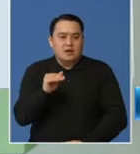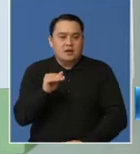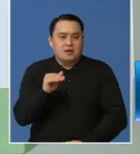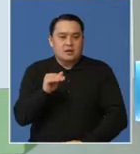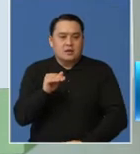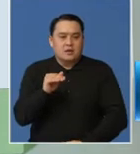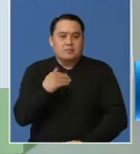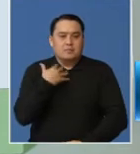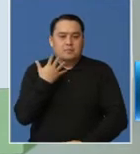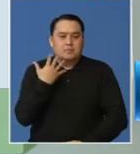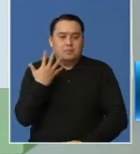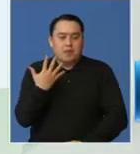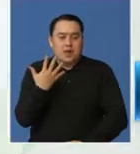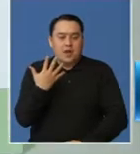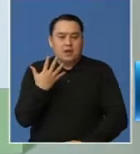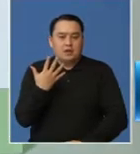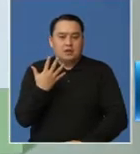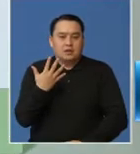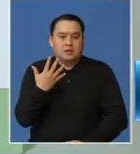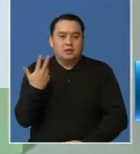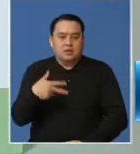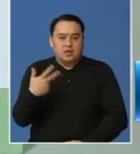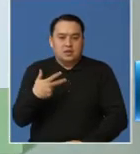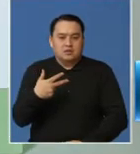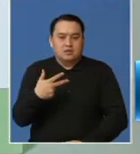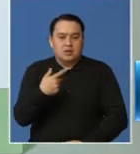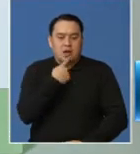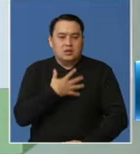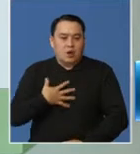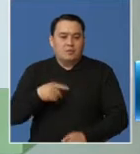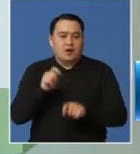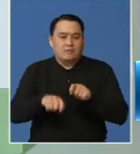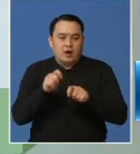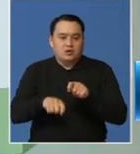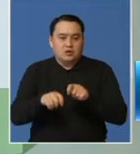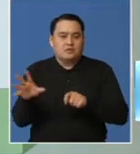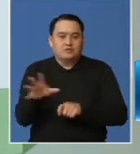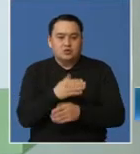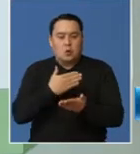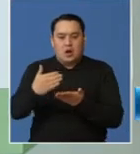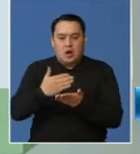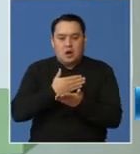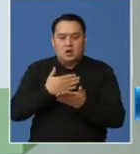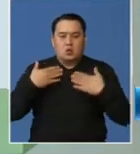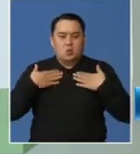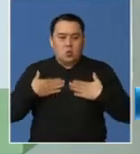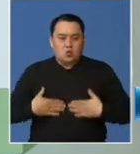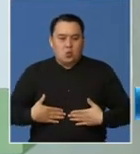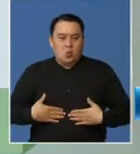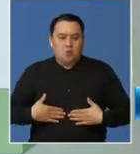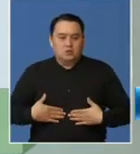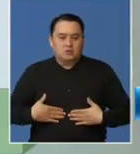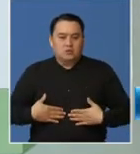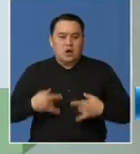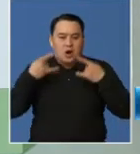в 5:30, это примерно, осмотрен дежурным травматологом. Проведена компьютерная томография грудной клетки,